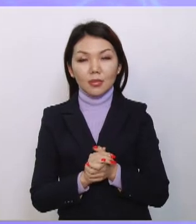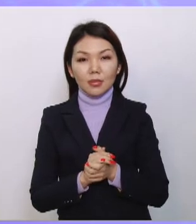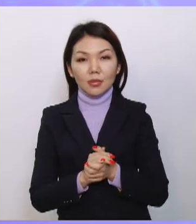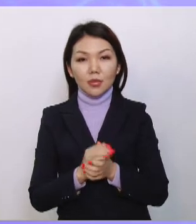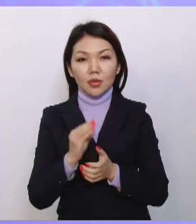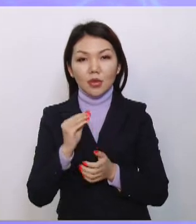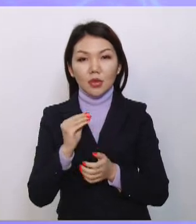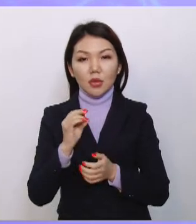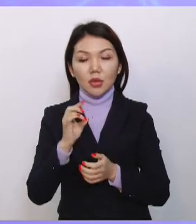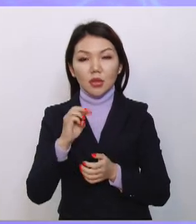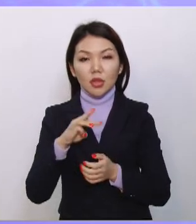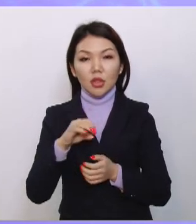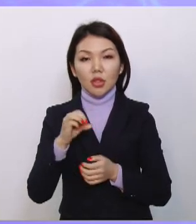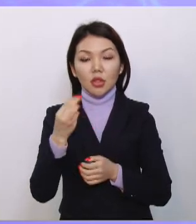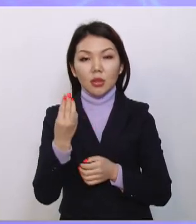Жемиш багы,